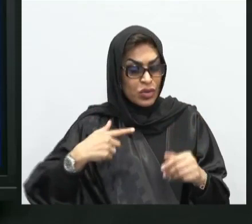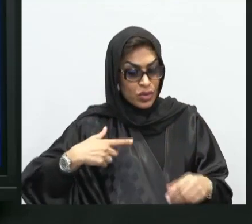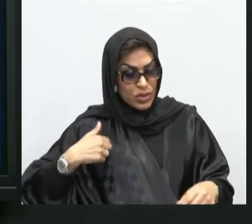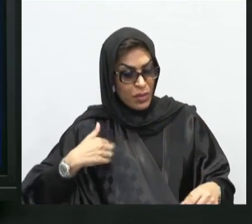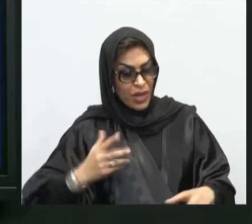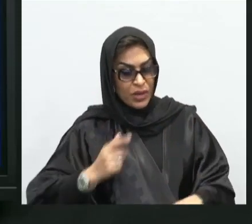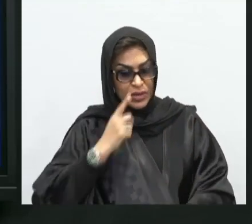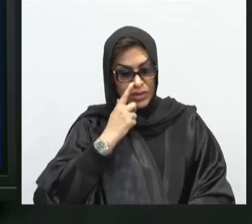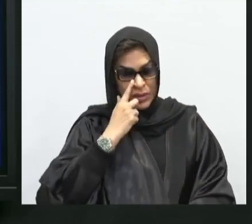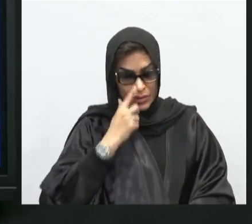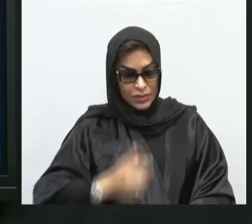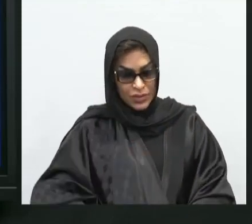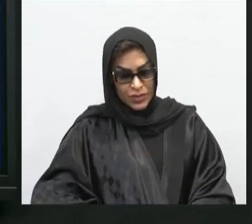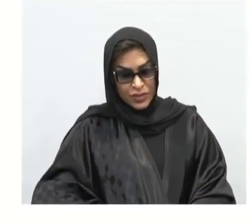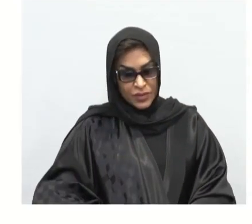ماذا نسميها